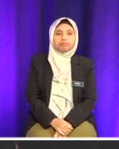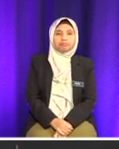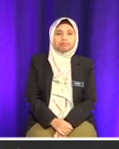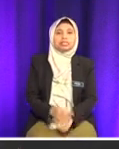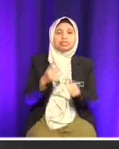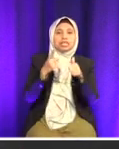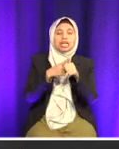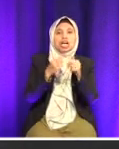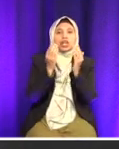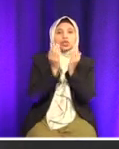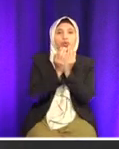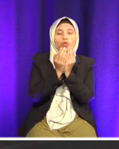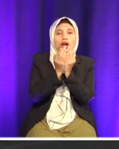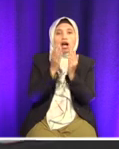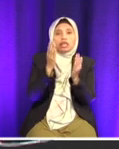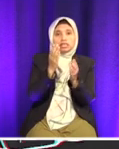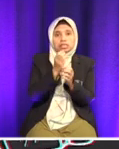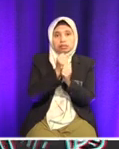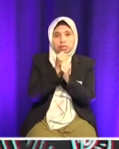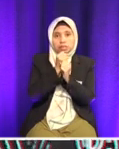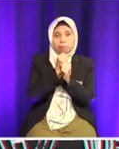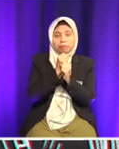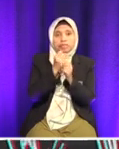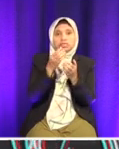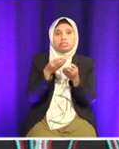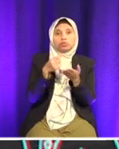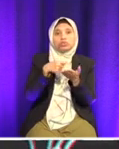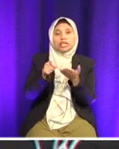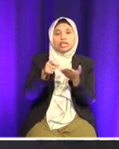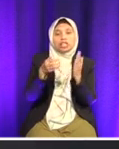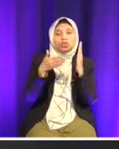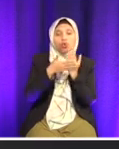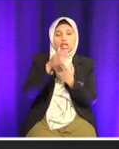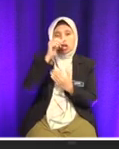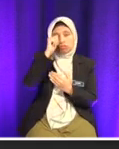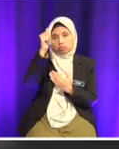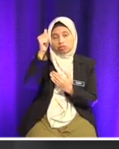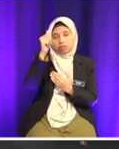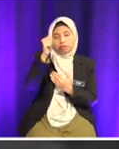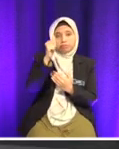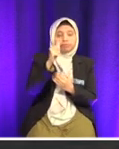doa dapat dimabulkan oleh Allah subhanahu wa ta'ala doa dimakmurkan